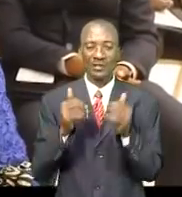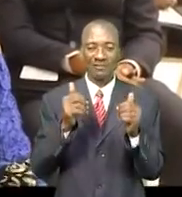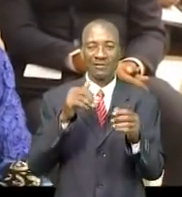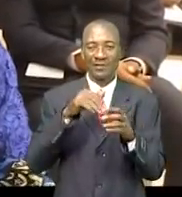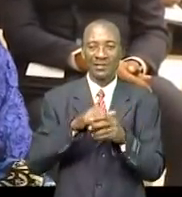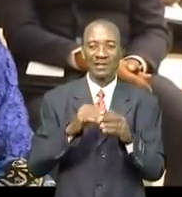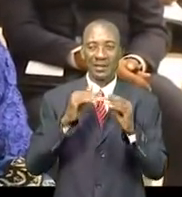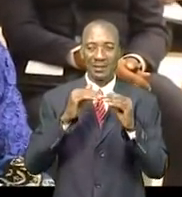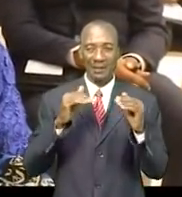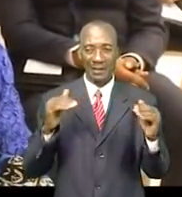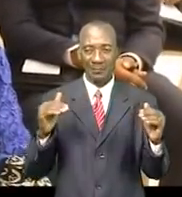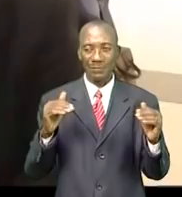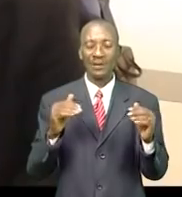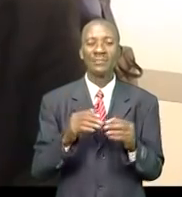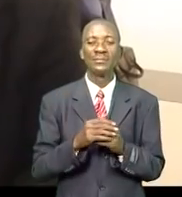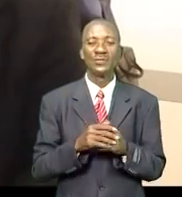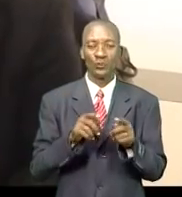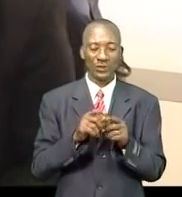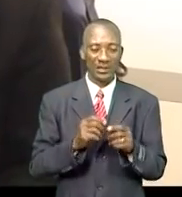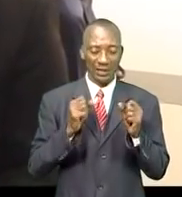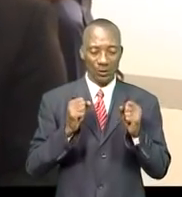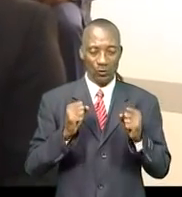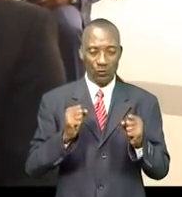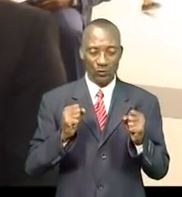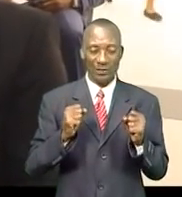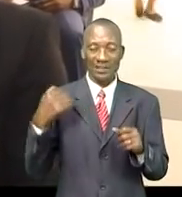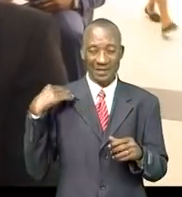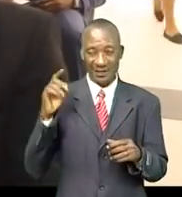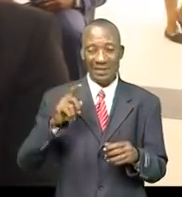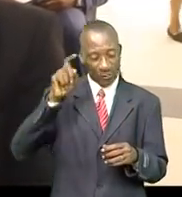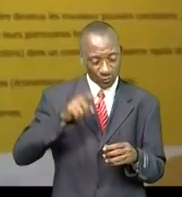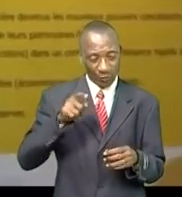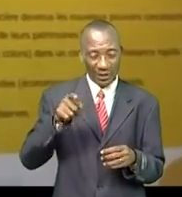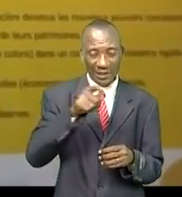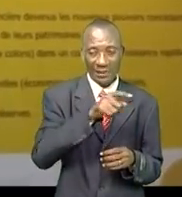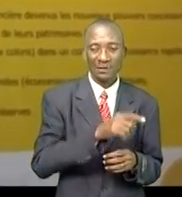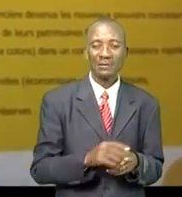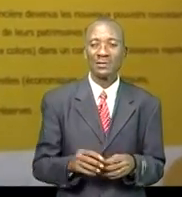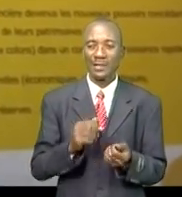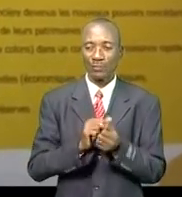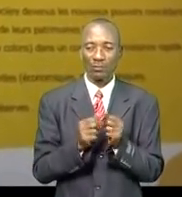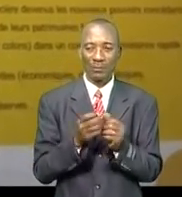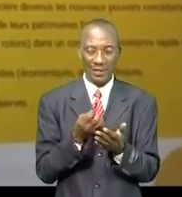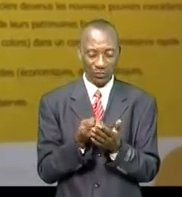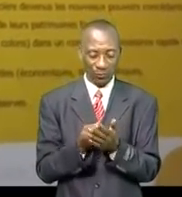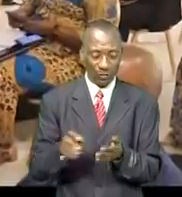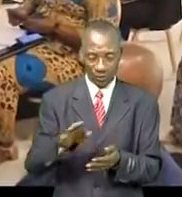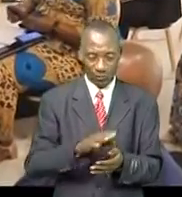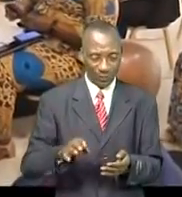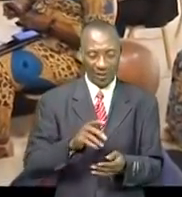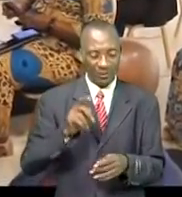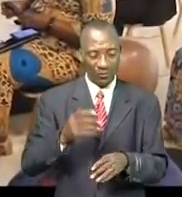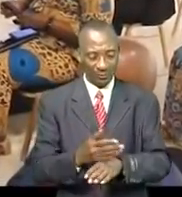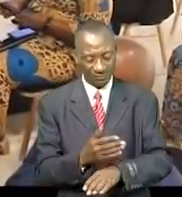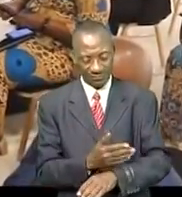aussi l'autorité de l'État, une façon de favoriser l'essor économique du pays. Signalons que les travaux de